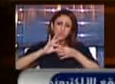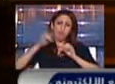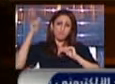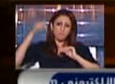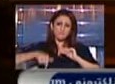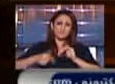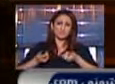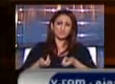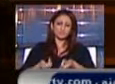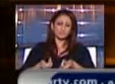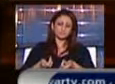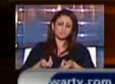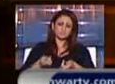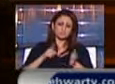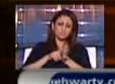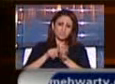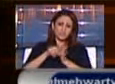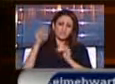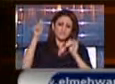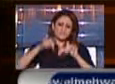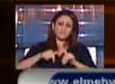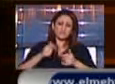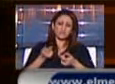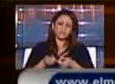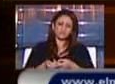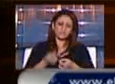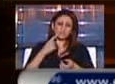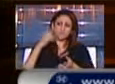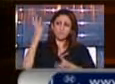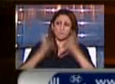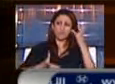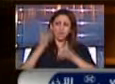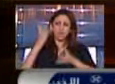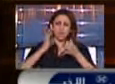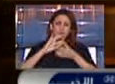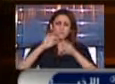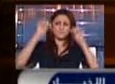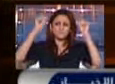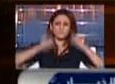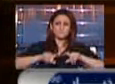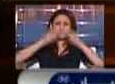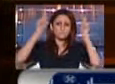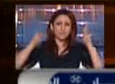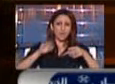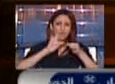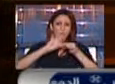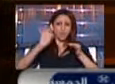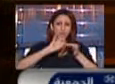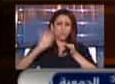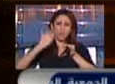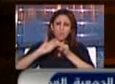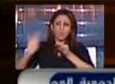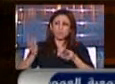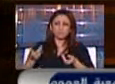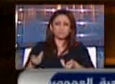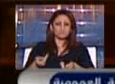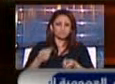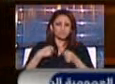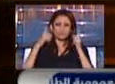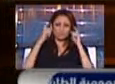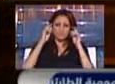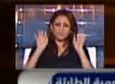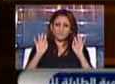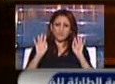على واحد ولم تمنع الذين يحرقون مؤسسات الدوله يحرقون المحلات. ده شيء مش عبث. ايه الثوار دول اللي